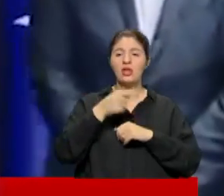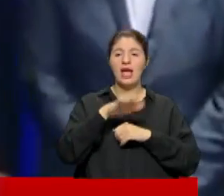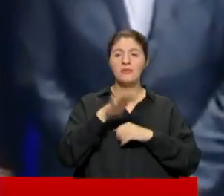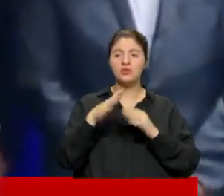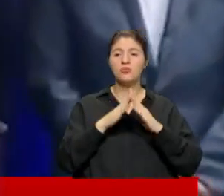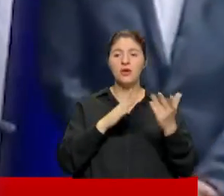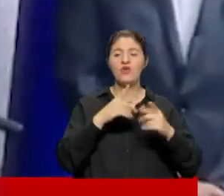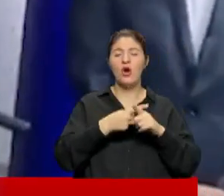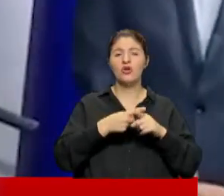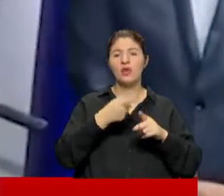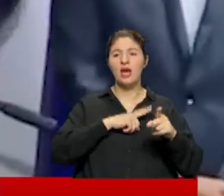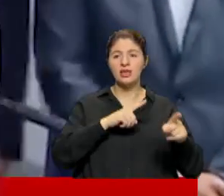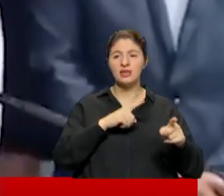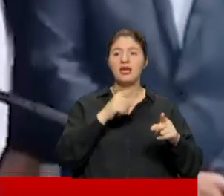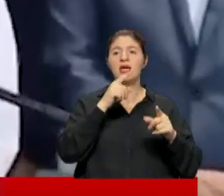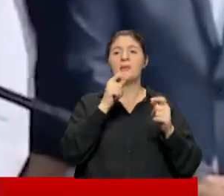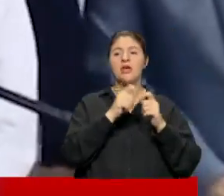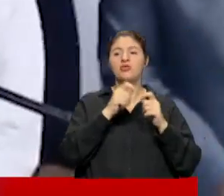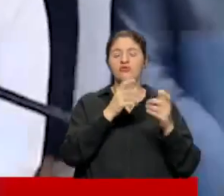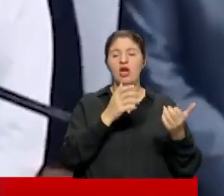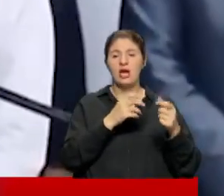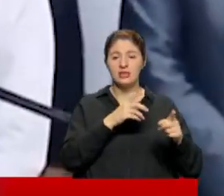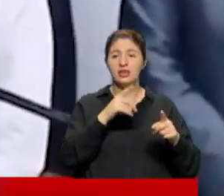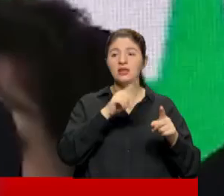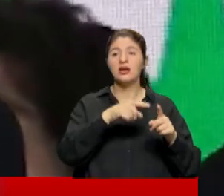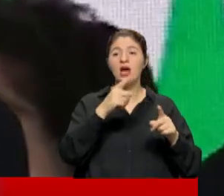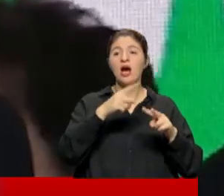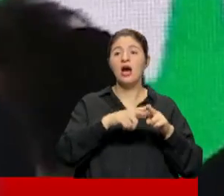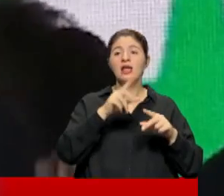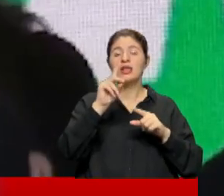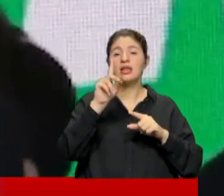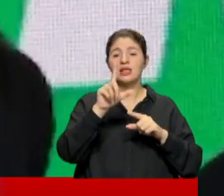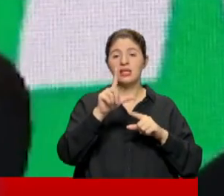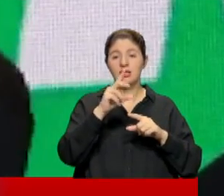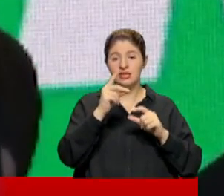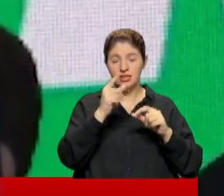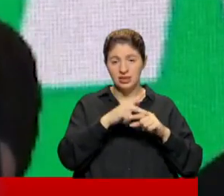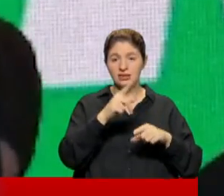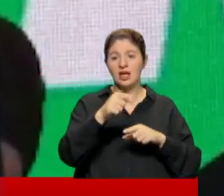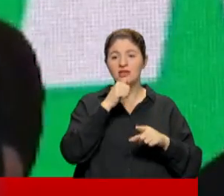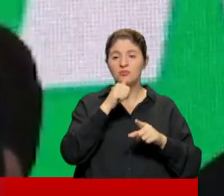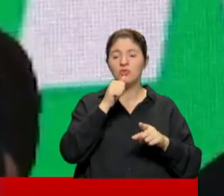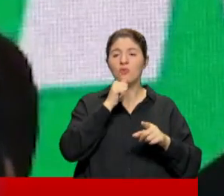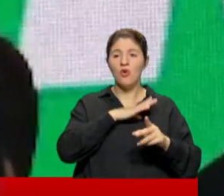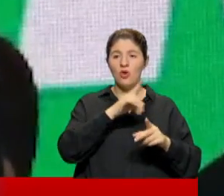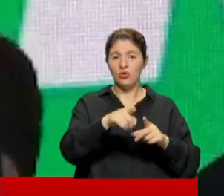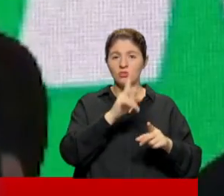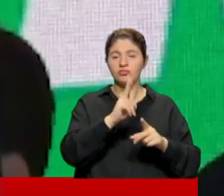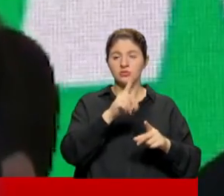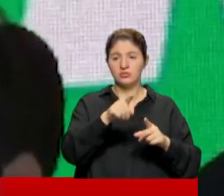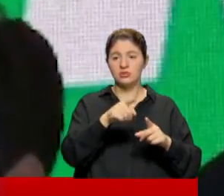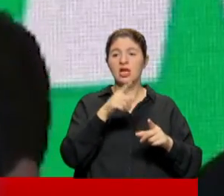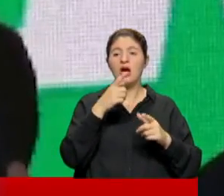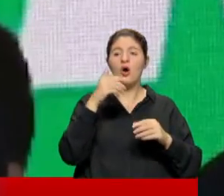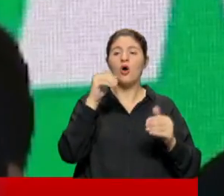muhalefetin ortak adayı Denis bovi aldı Ali İzzet bovin oğlu demokratik Eylem partisinin adayı bakir İzzet ise